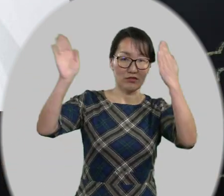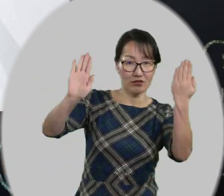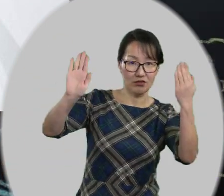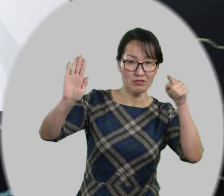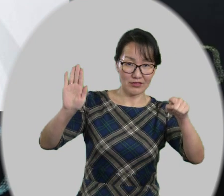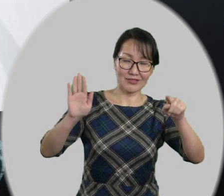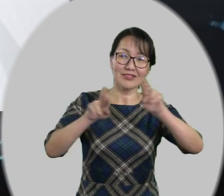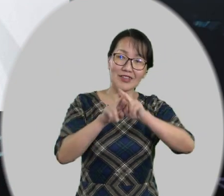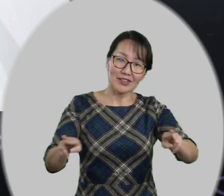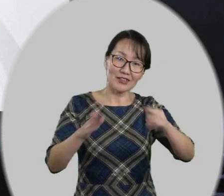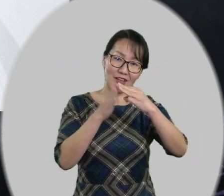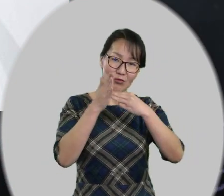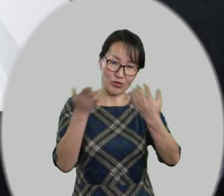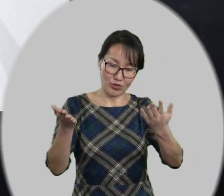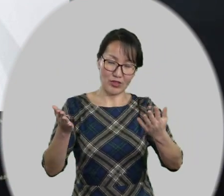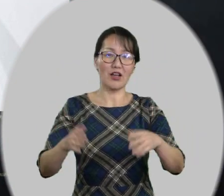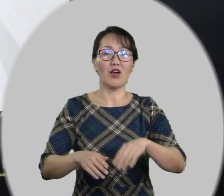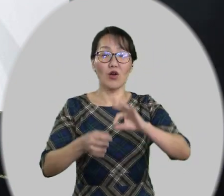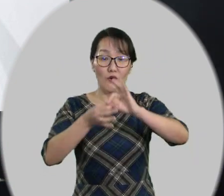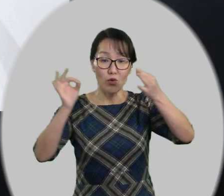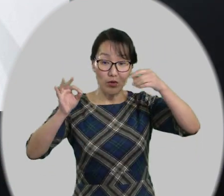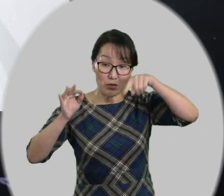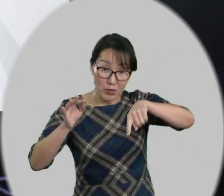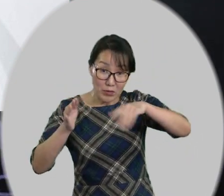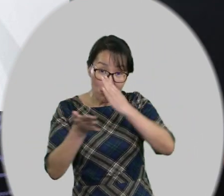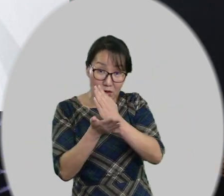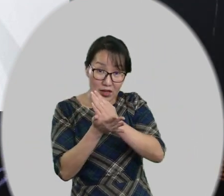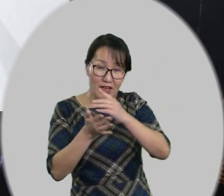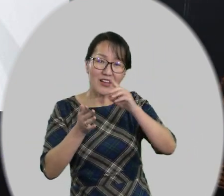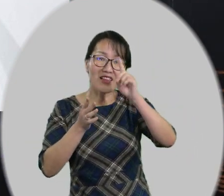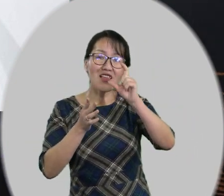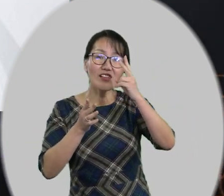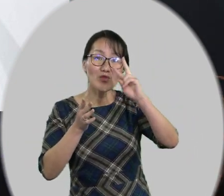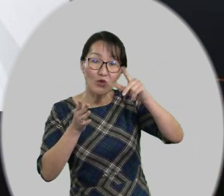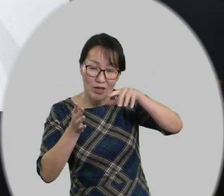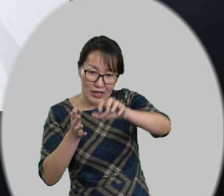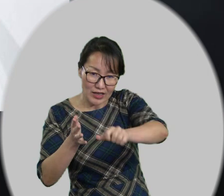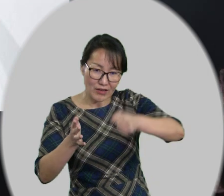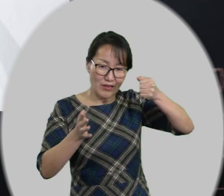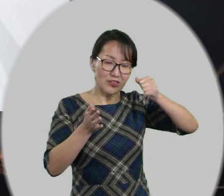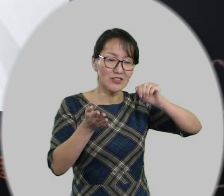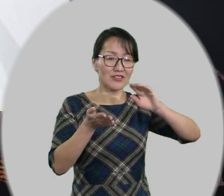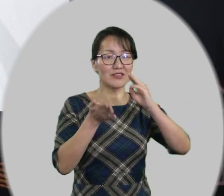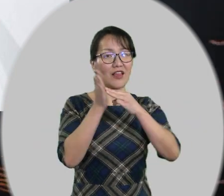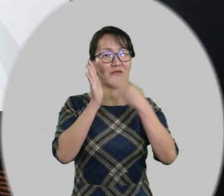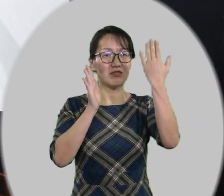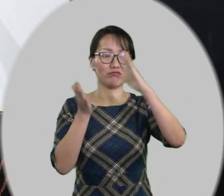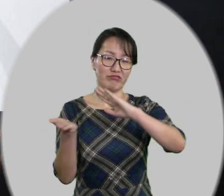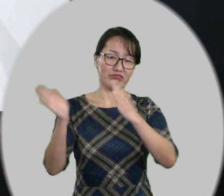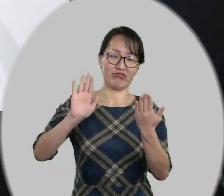За өгүүлбэрт байгаа зарим үгийг хэл зүгээр илэрхийлэн бичих ийм даалгавруудыг бид нэр хамтдаа гүйцэтгэх болно.